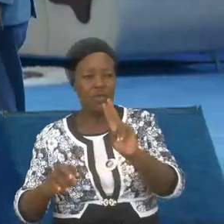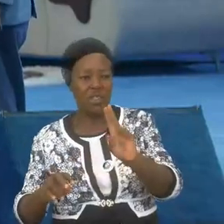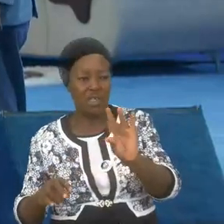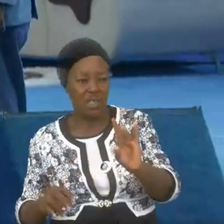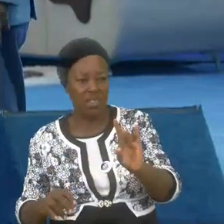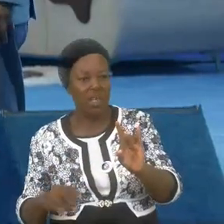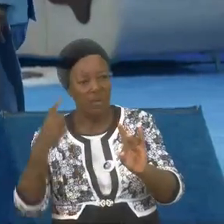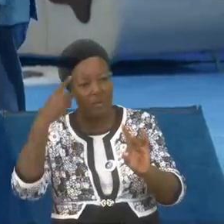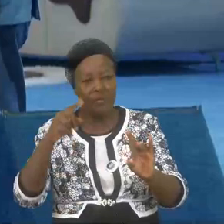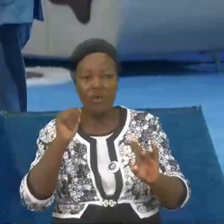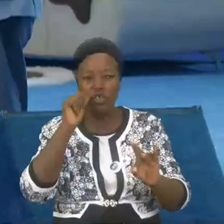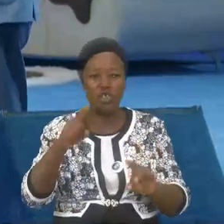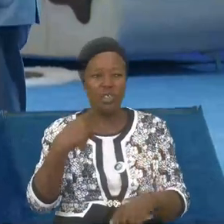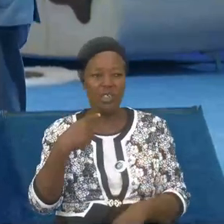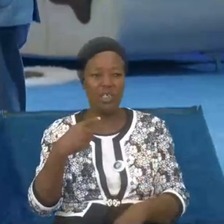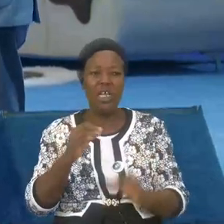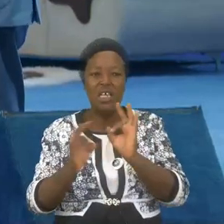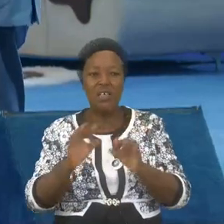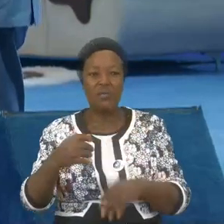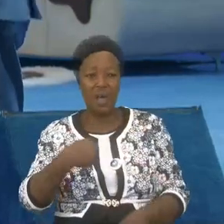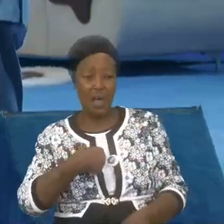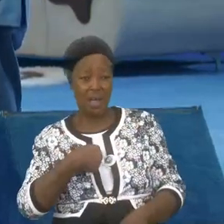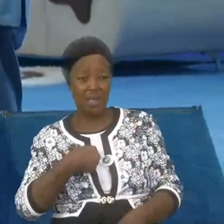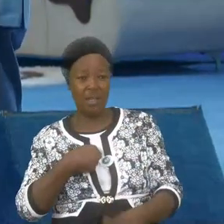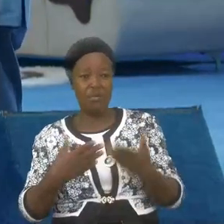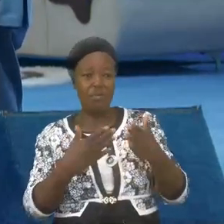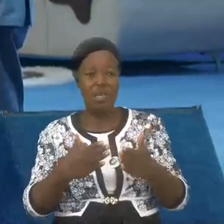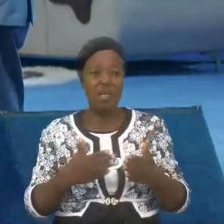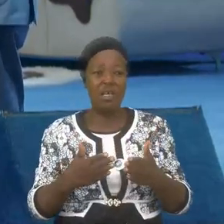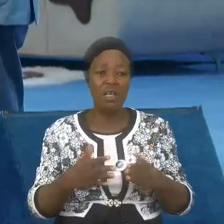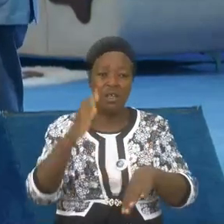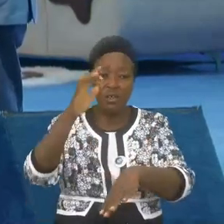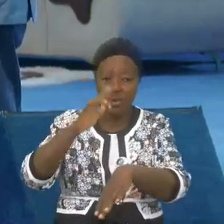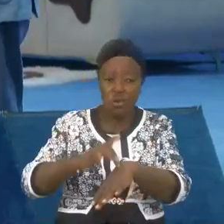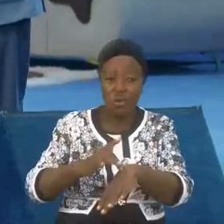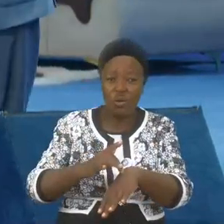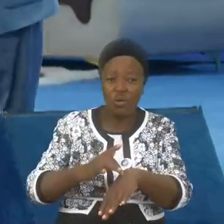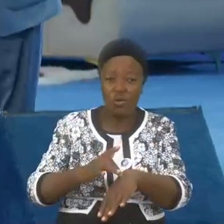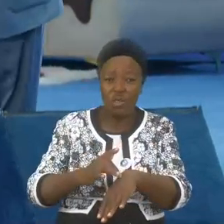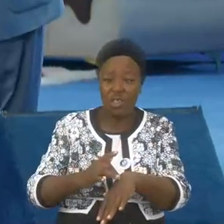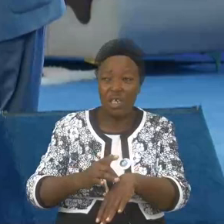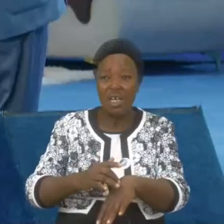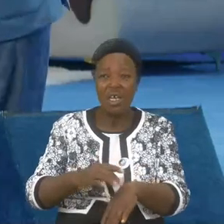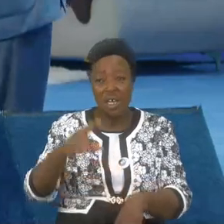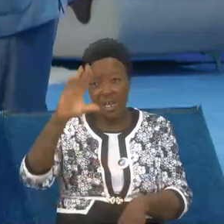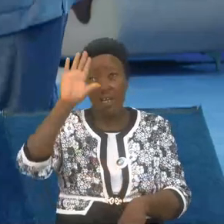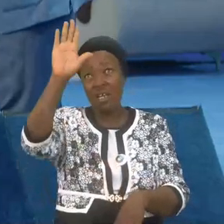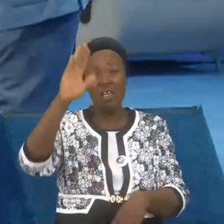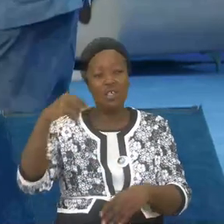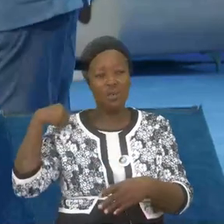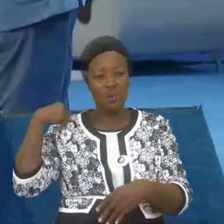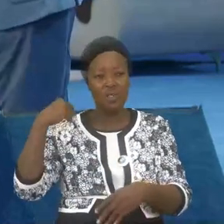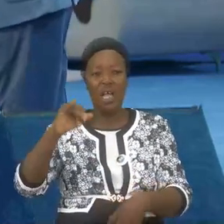se disait, si je puis seulement toucher ses vêtements, je serai